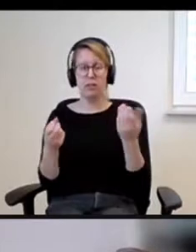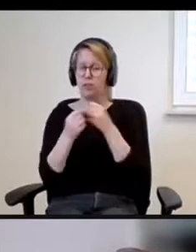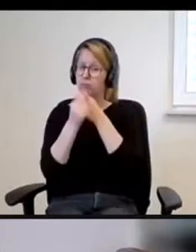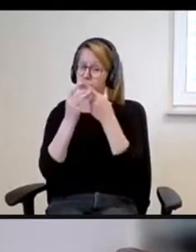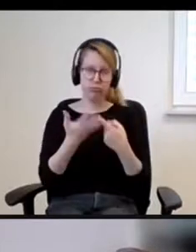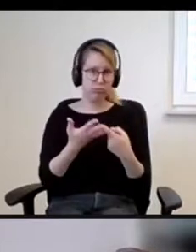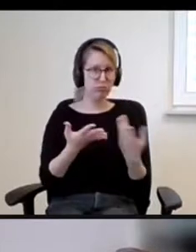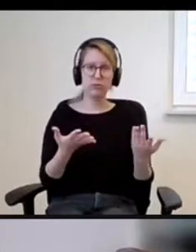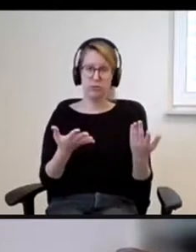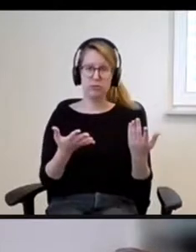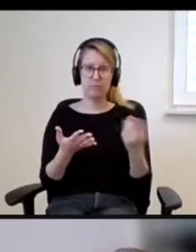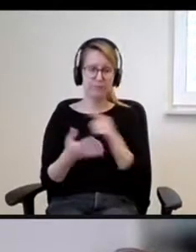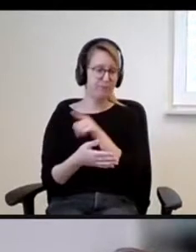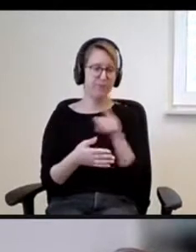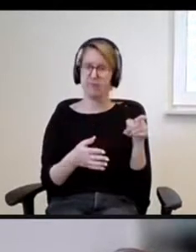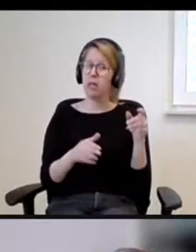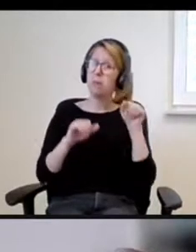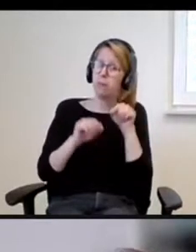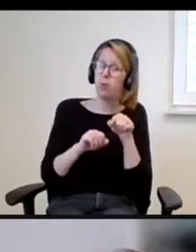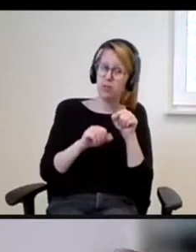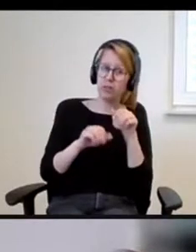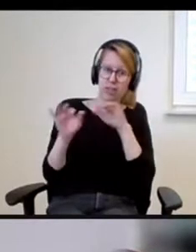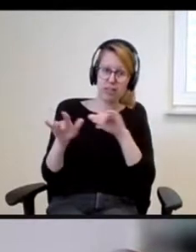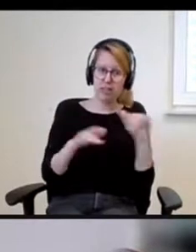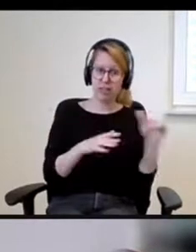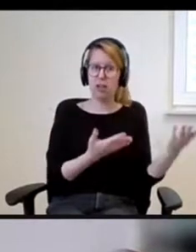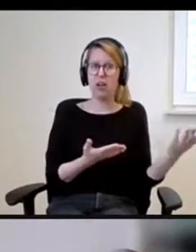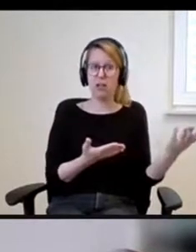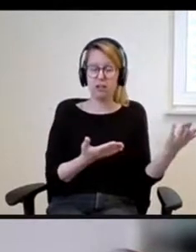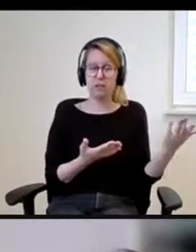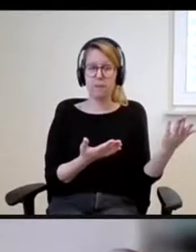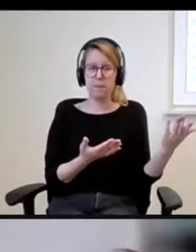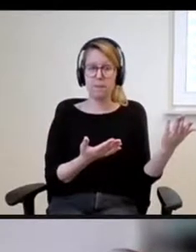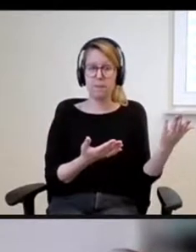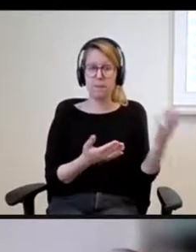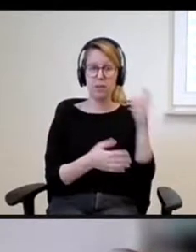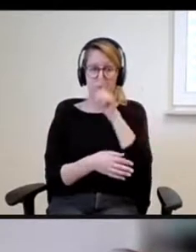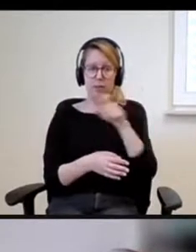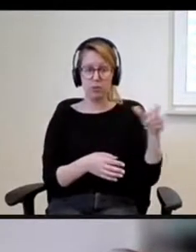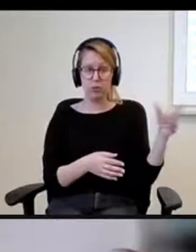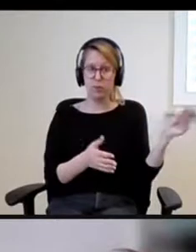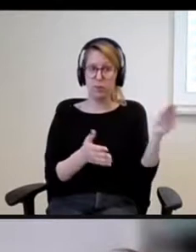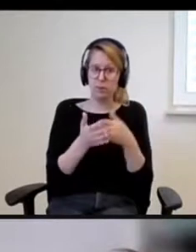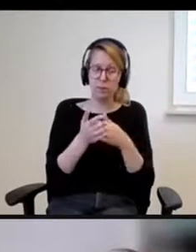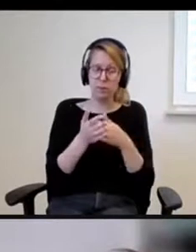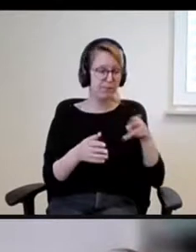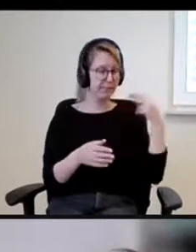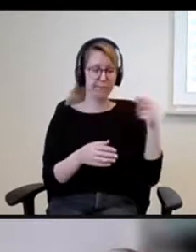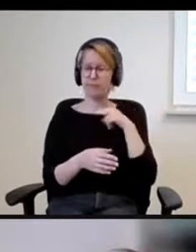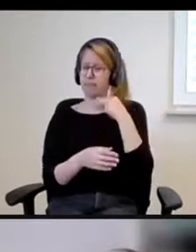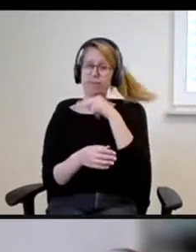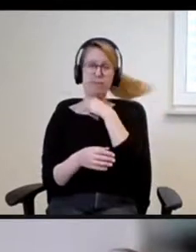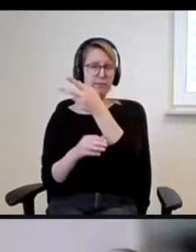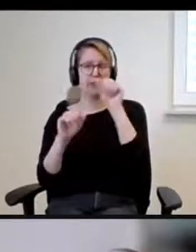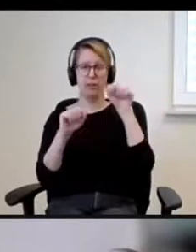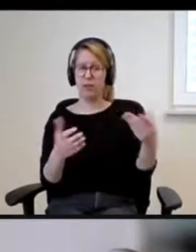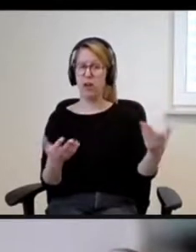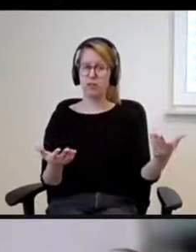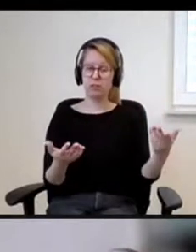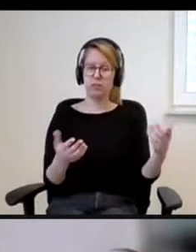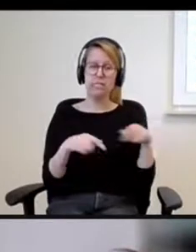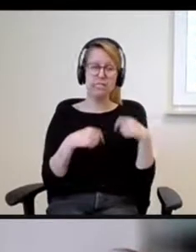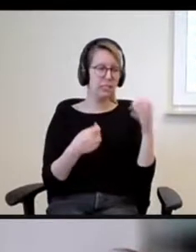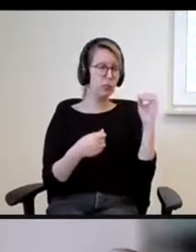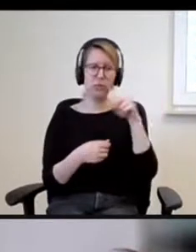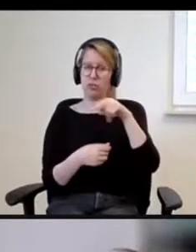possibilités d'aider facilement parce qu'ils ont des associations, ils ont des ONG qui s'occupent. Mais dans des petits pays ou dans des